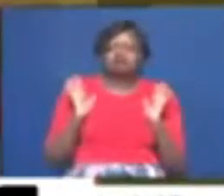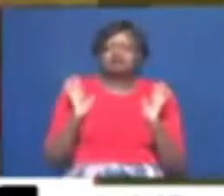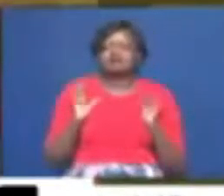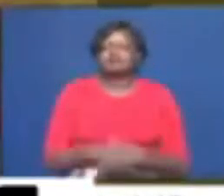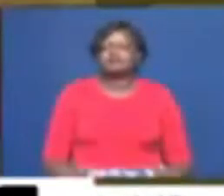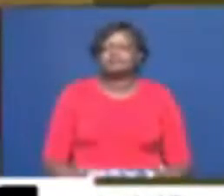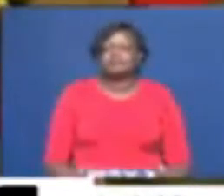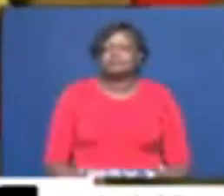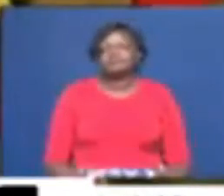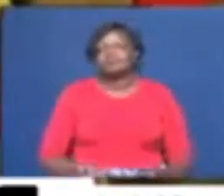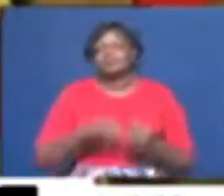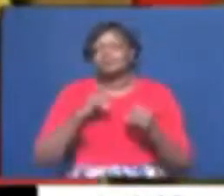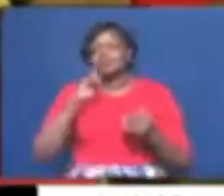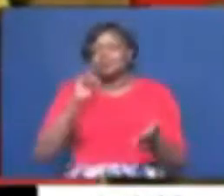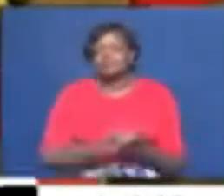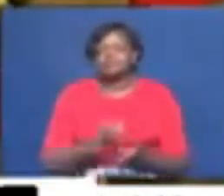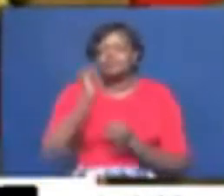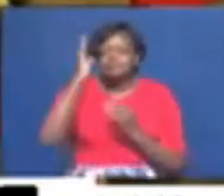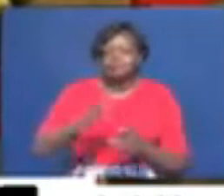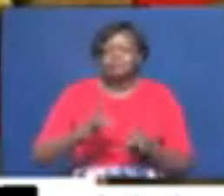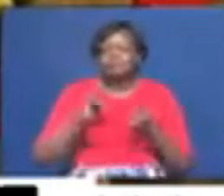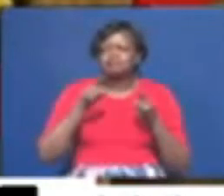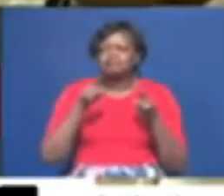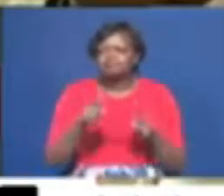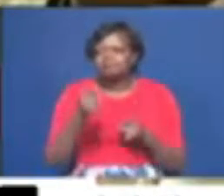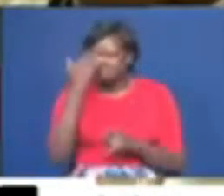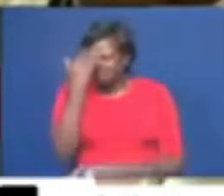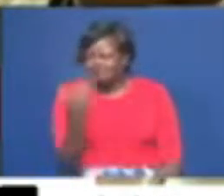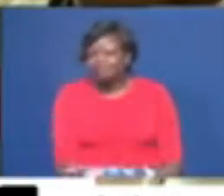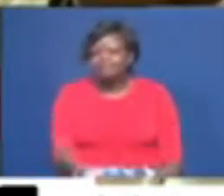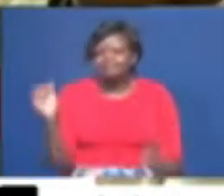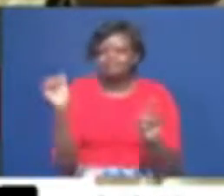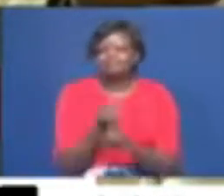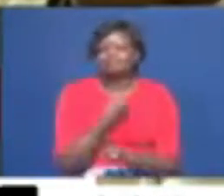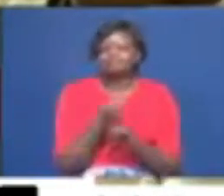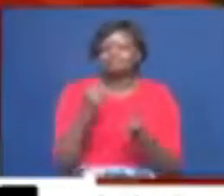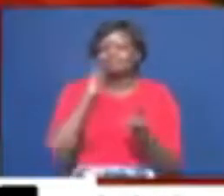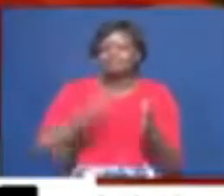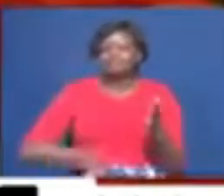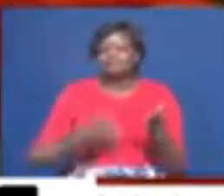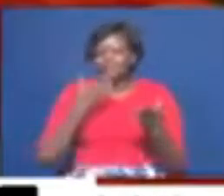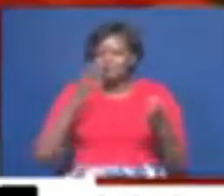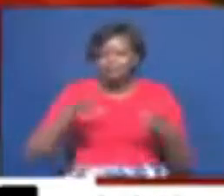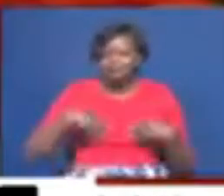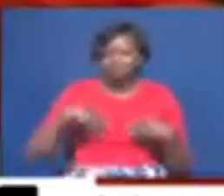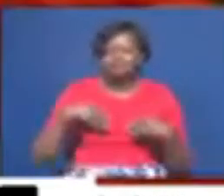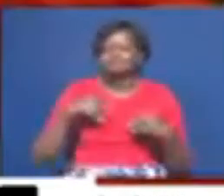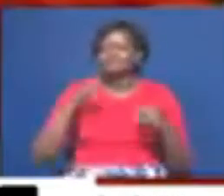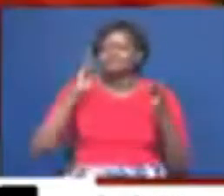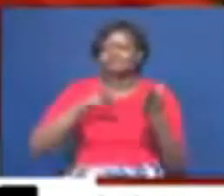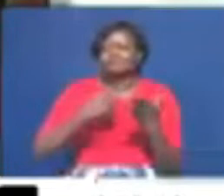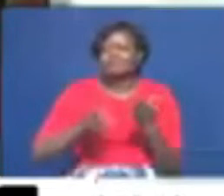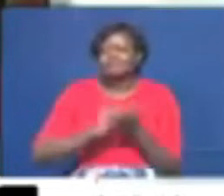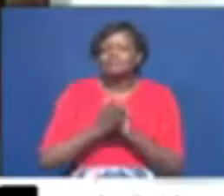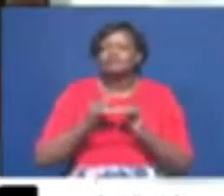Kivuva further argued that politicians are to blame for poll-related violence and urged them to accept defeat without inciting their supporters